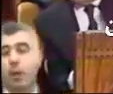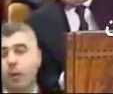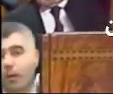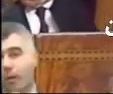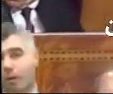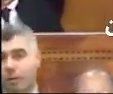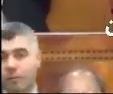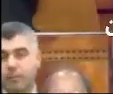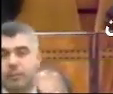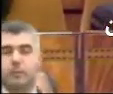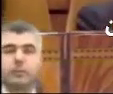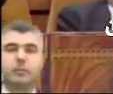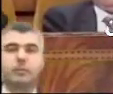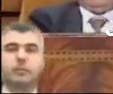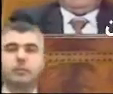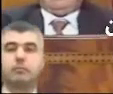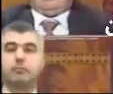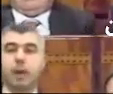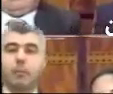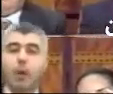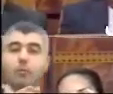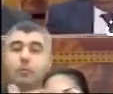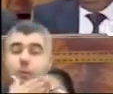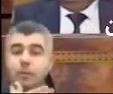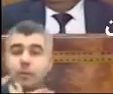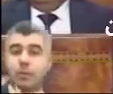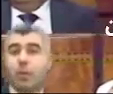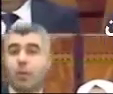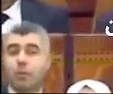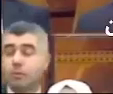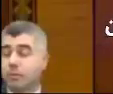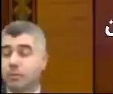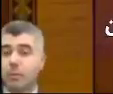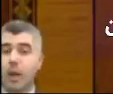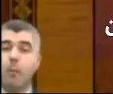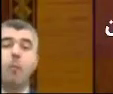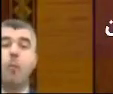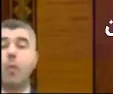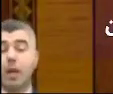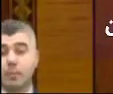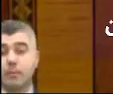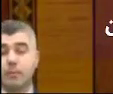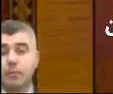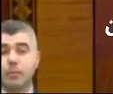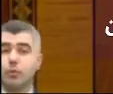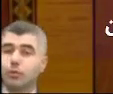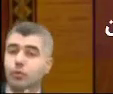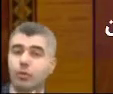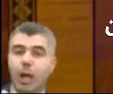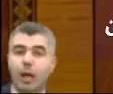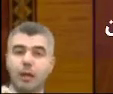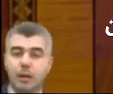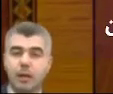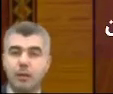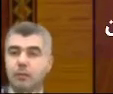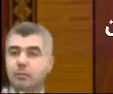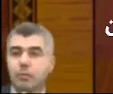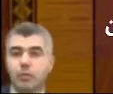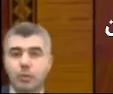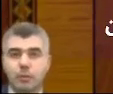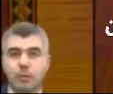تعرفون وكما أعرف، ليس هناك مستقبل لأطفالنا إن لم نستطع النجاح